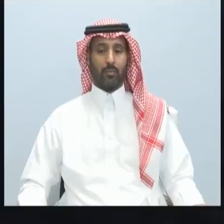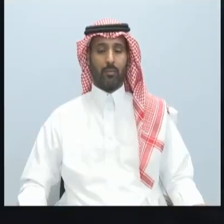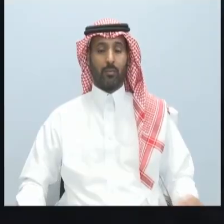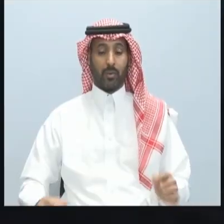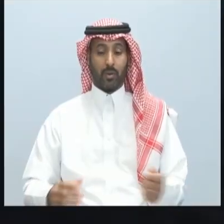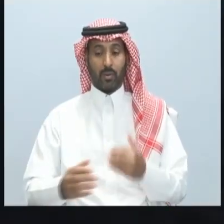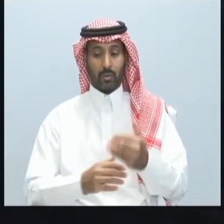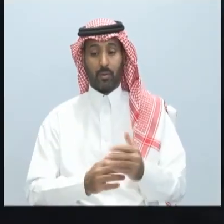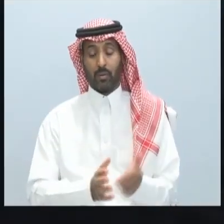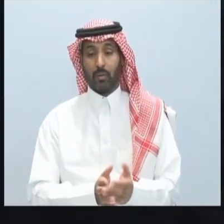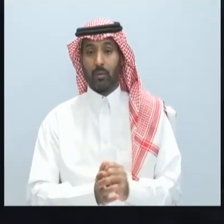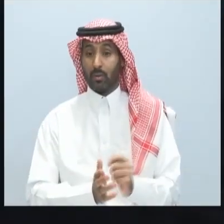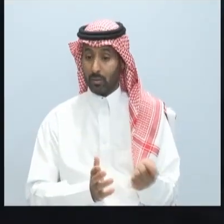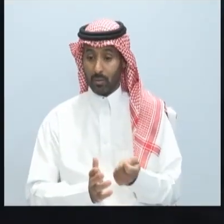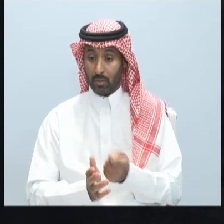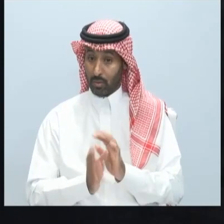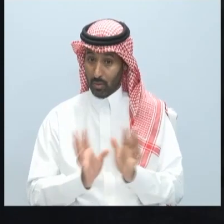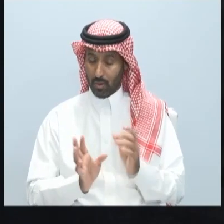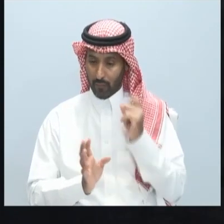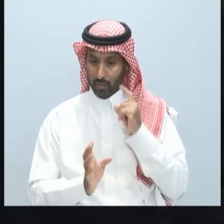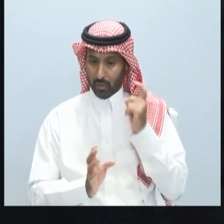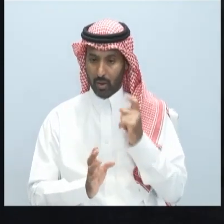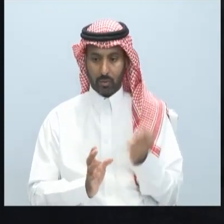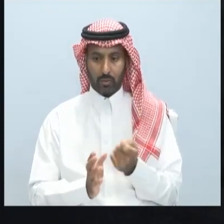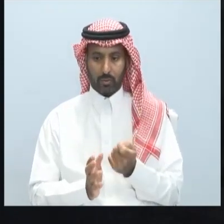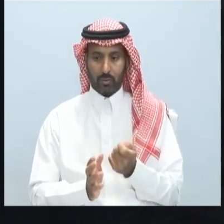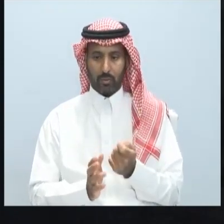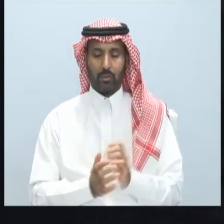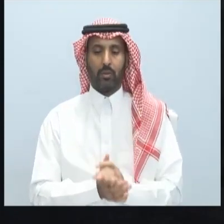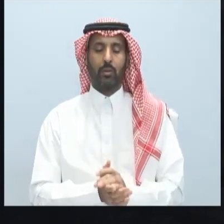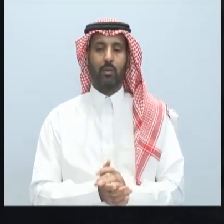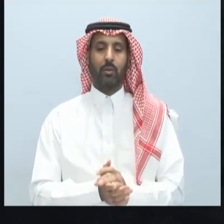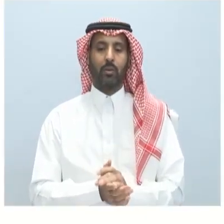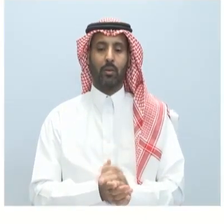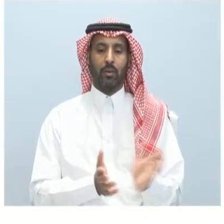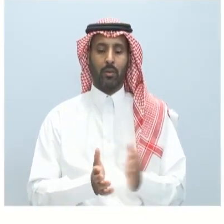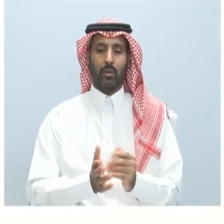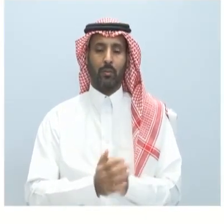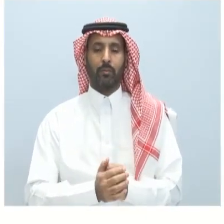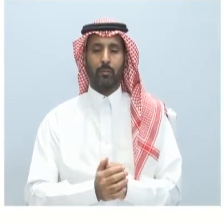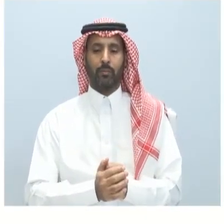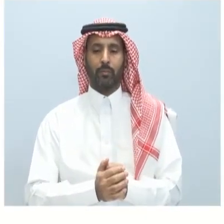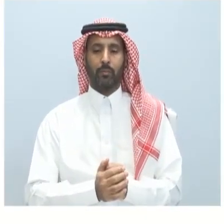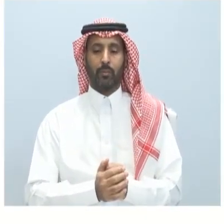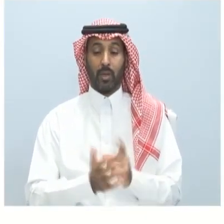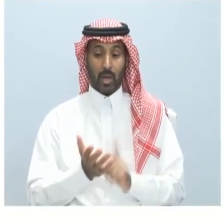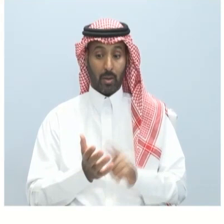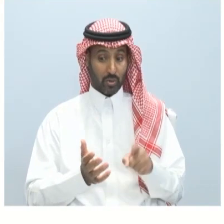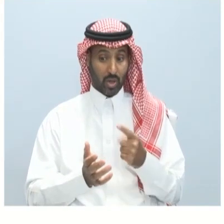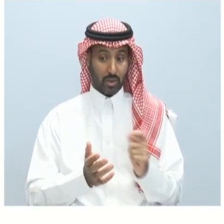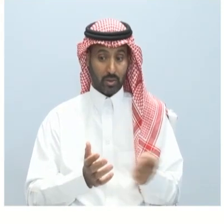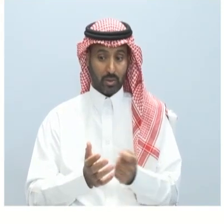الان نعود اليكم يا احبتي هل فكرتم في حل هذا السؤال لدينا حل المعادله وتحقق من